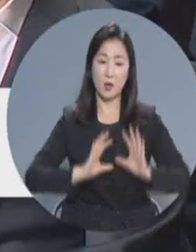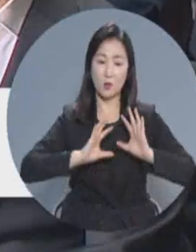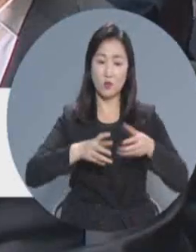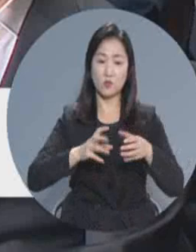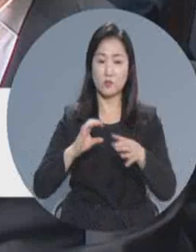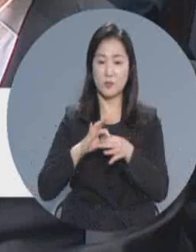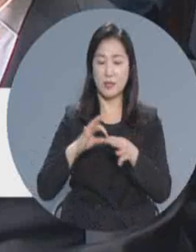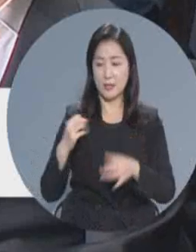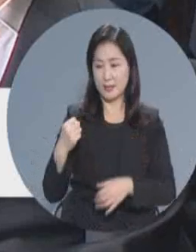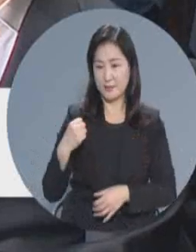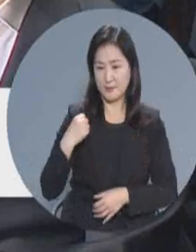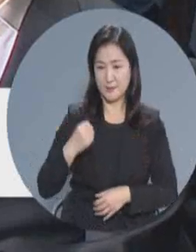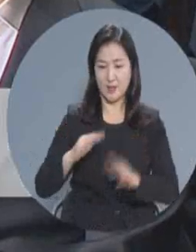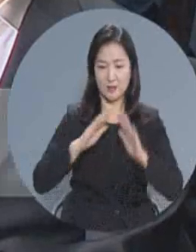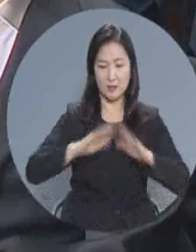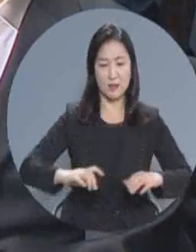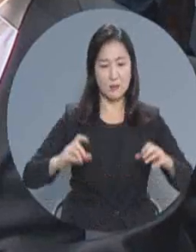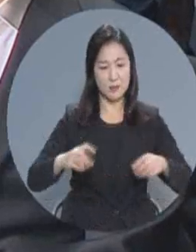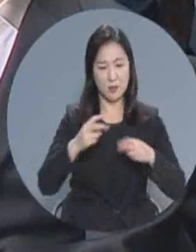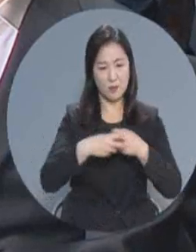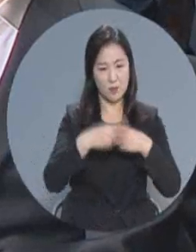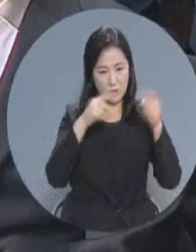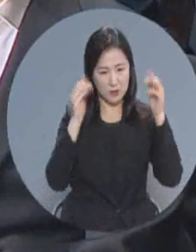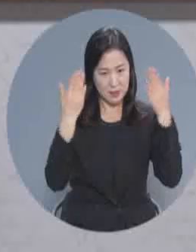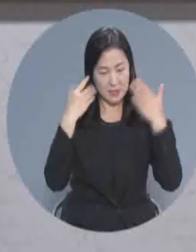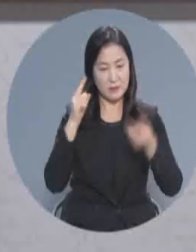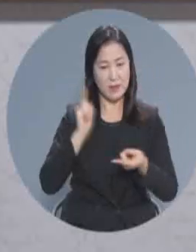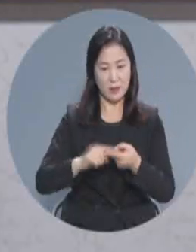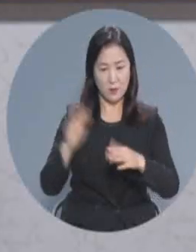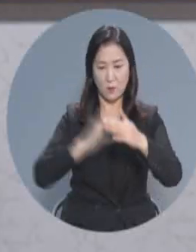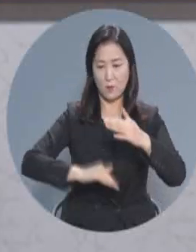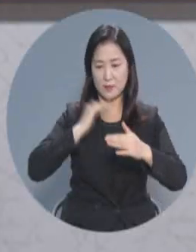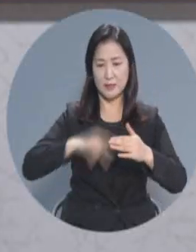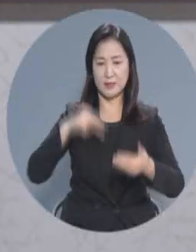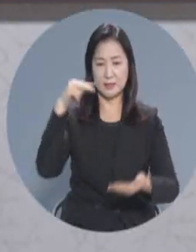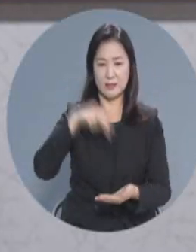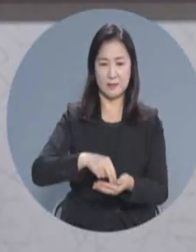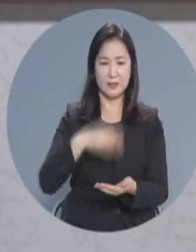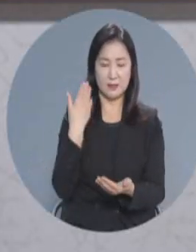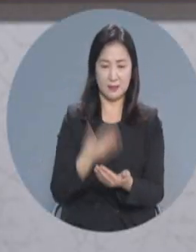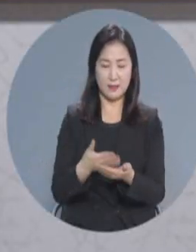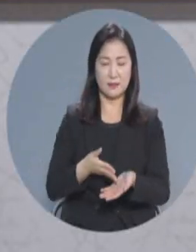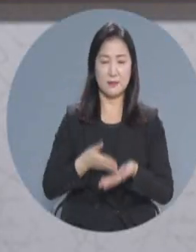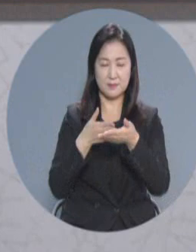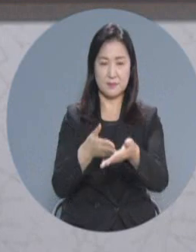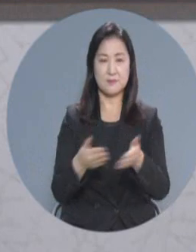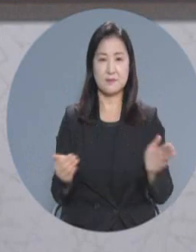국민의힘이 전남권 의대 설립에 대한 공식 입장을 밝혀야 한다고 촉구했습니다.